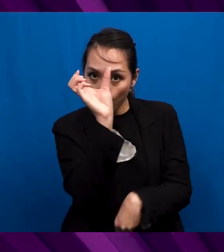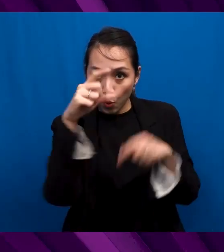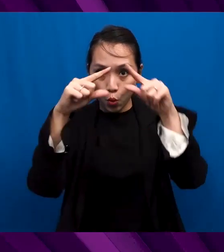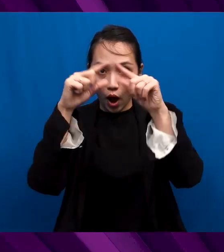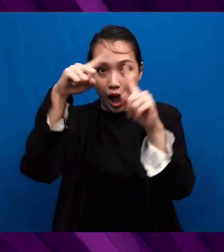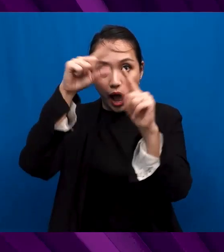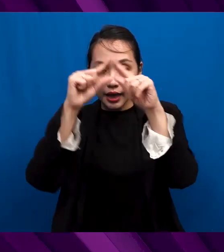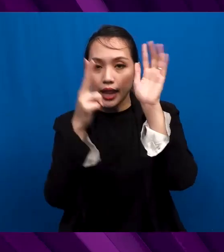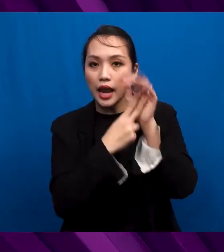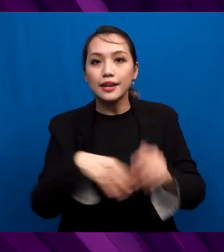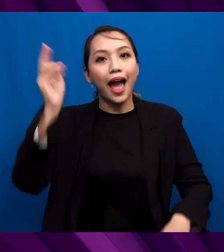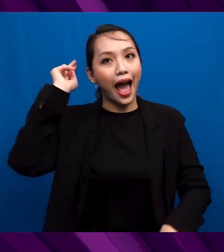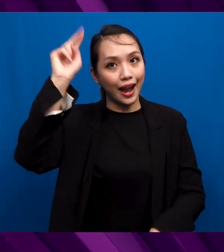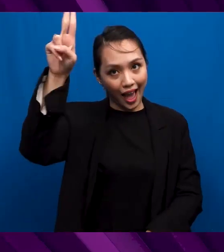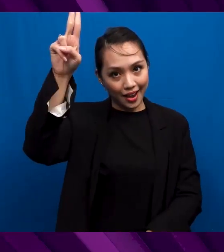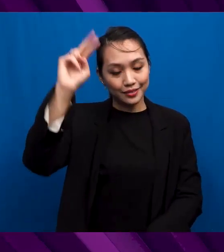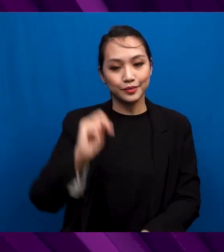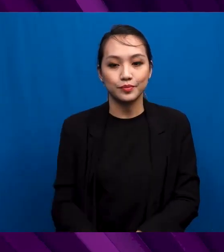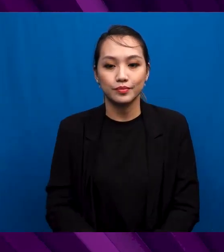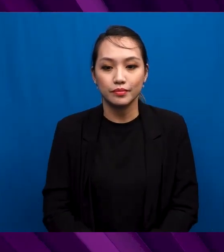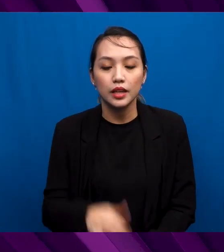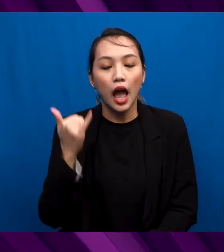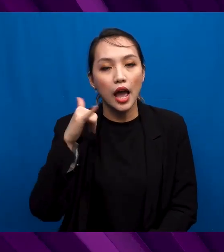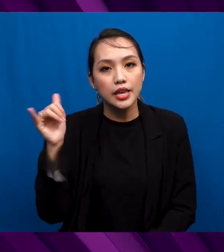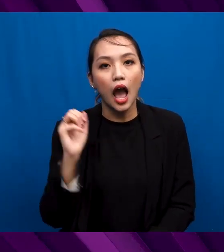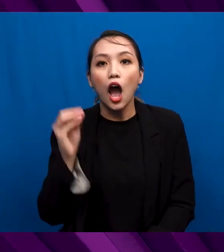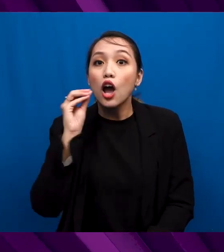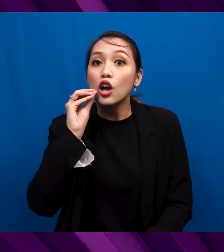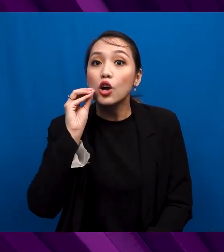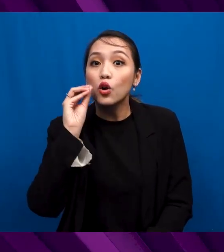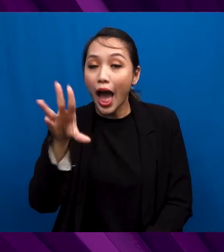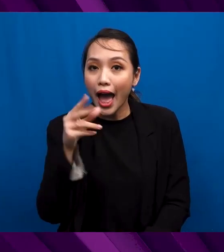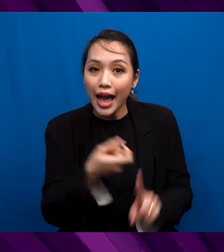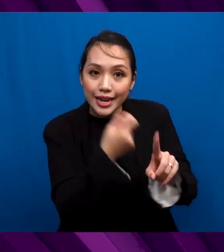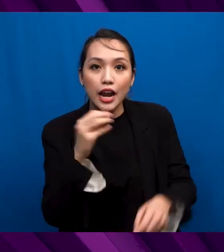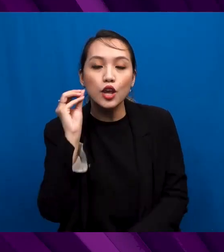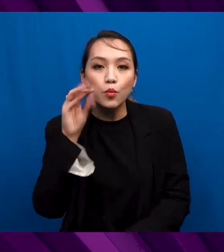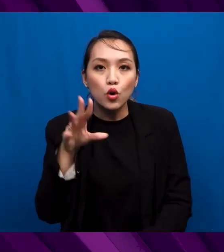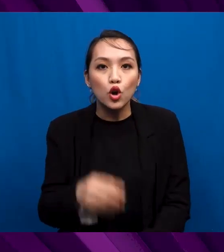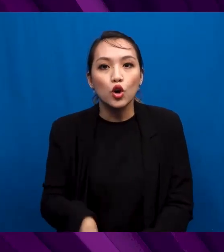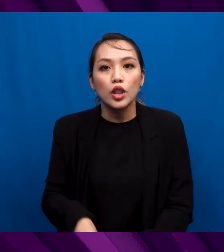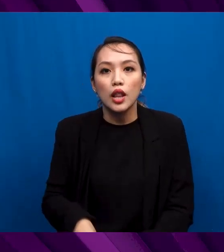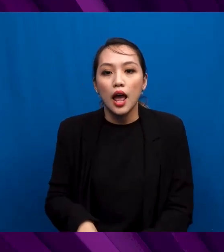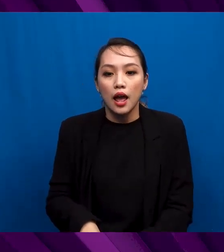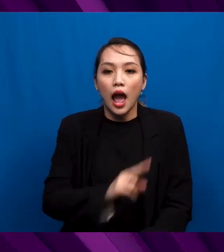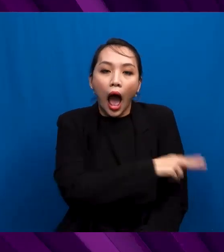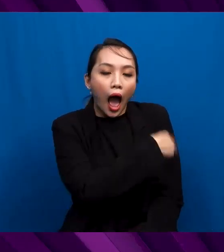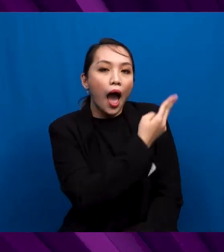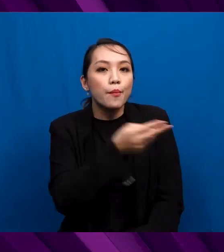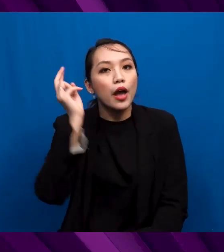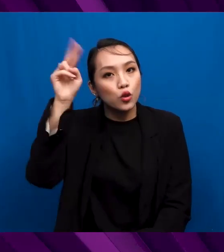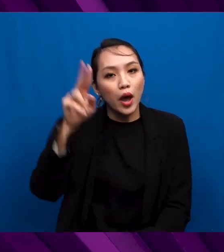Apa yang keluar dari mulut seseorang, apalagi mulut hamba Tuhan, apalagi mulut orang yang dipenuhi dengan Roh Kudus, itu penuh dengan